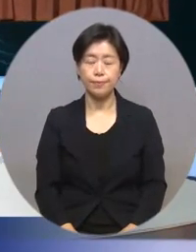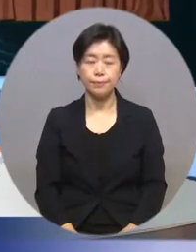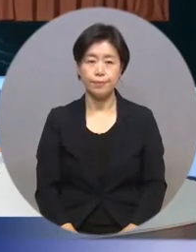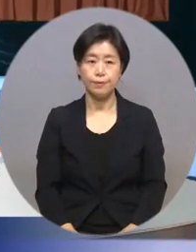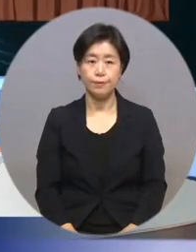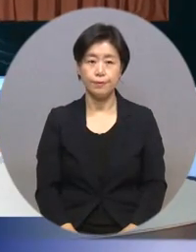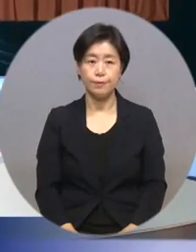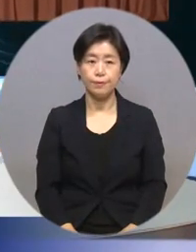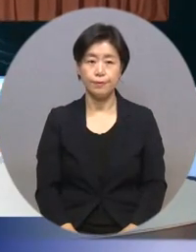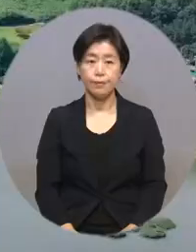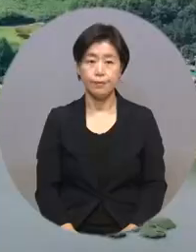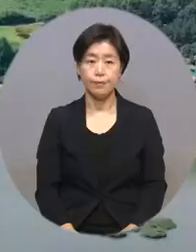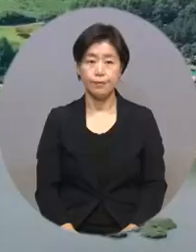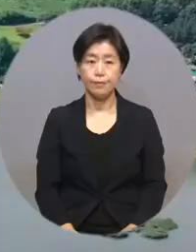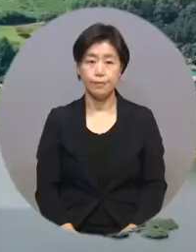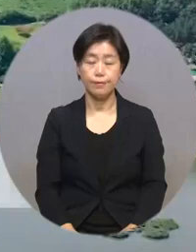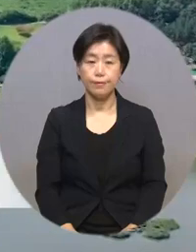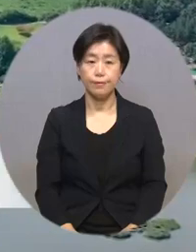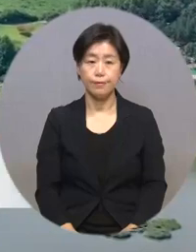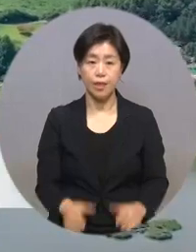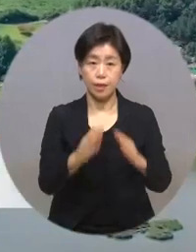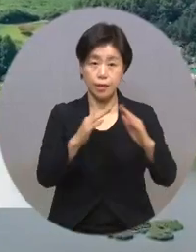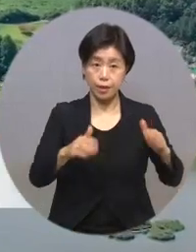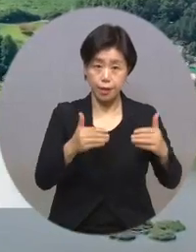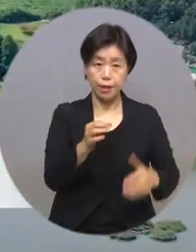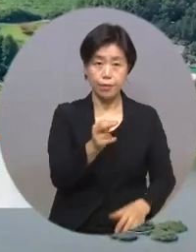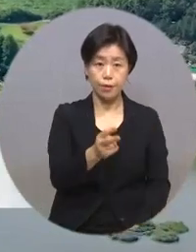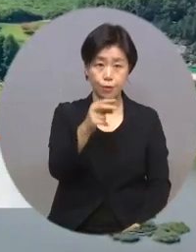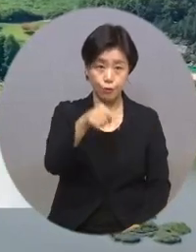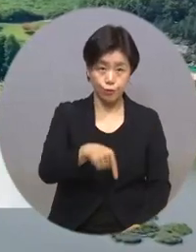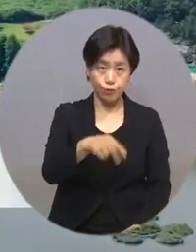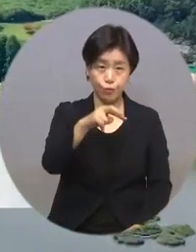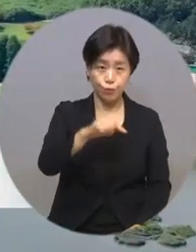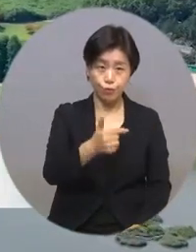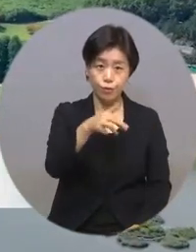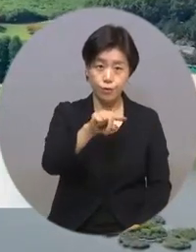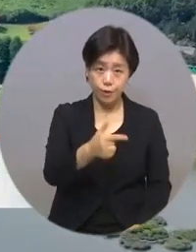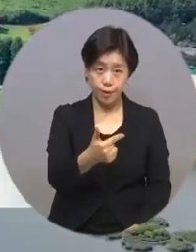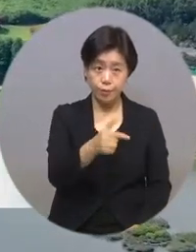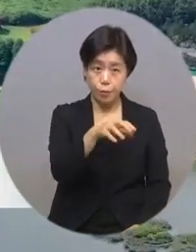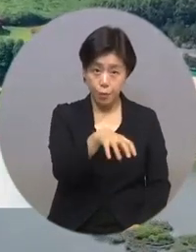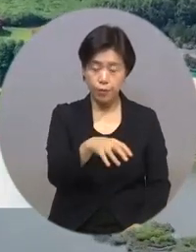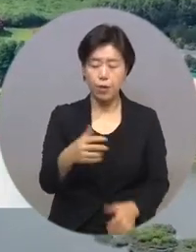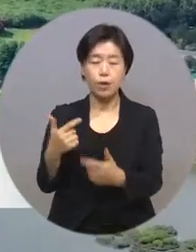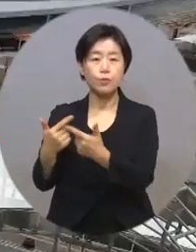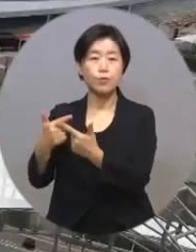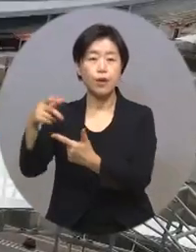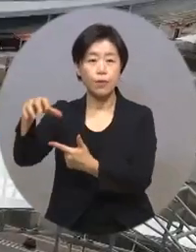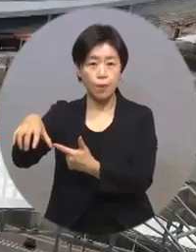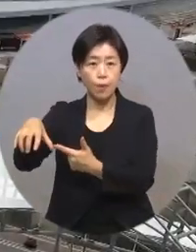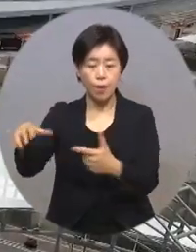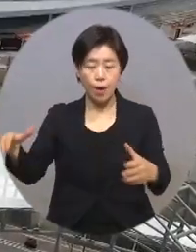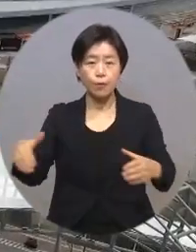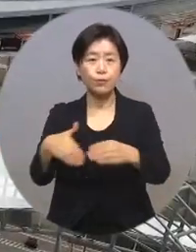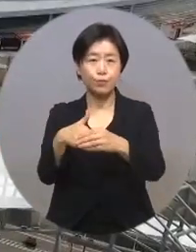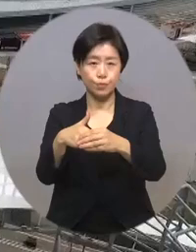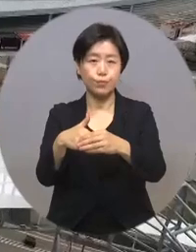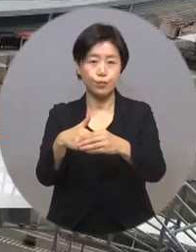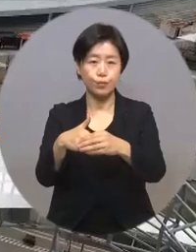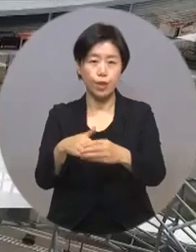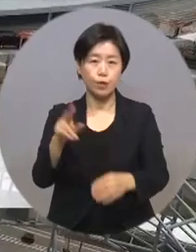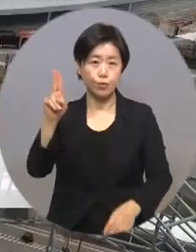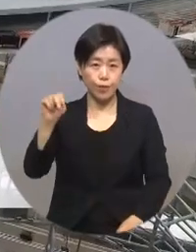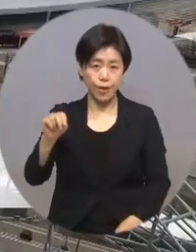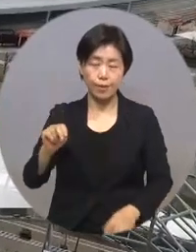보도합니다 전남도와 여수시 그리고 순천시는 부산시와의 연대를 통해